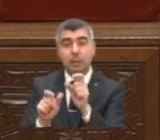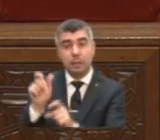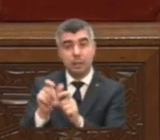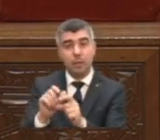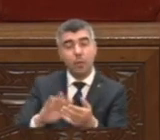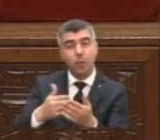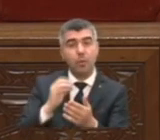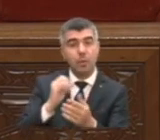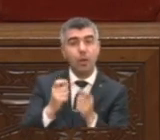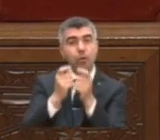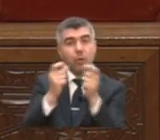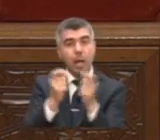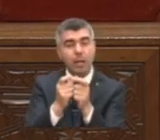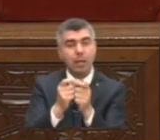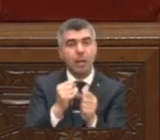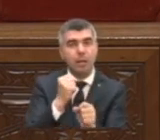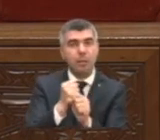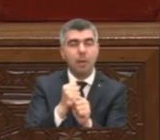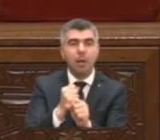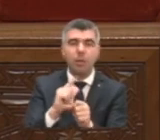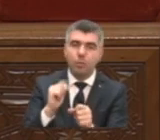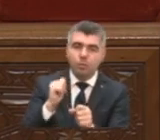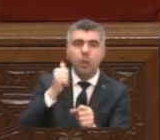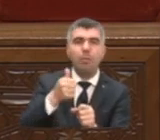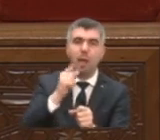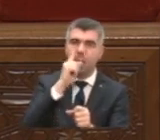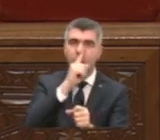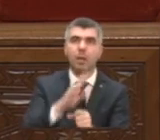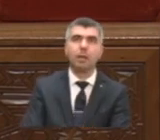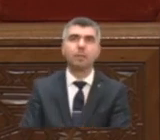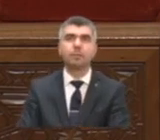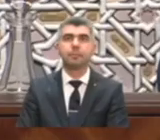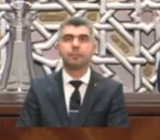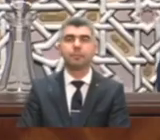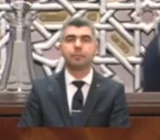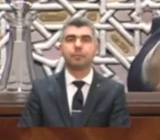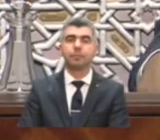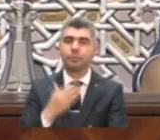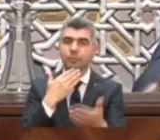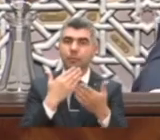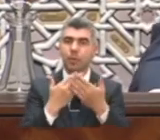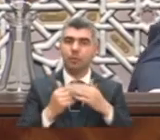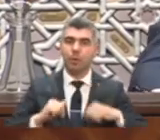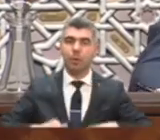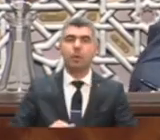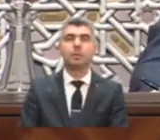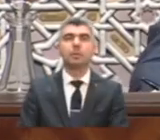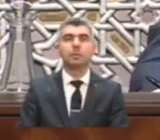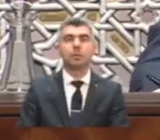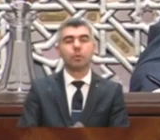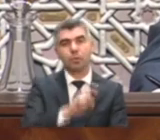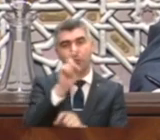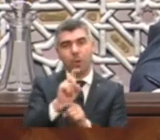اللائحه تاع المستفيدين، راه مستعده تبدا الاشغال من غدا ان شاء الله. شكرا السيده الوزيره. تفضلوا